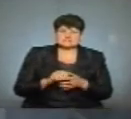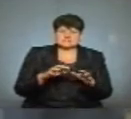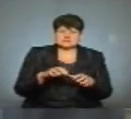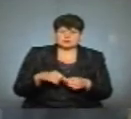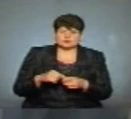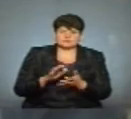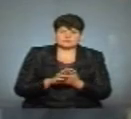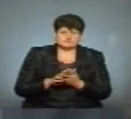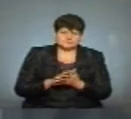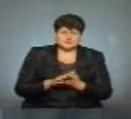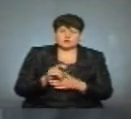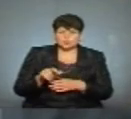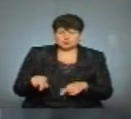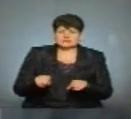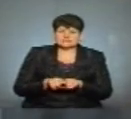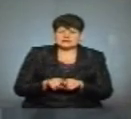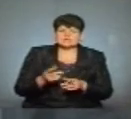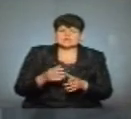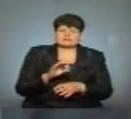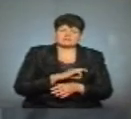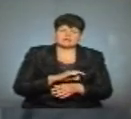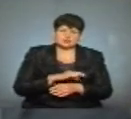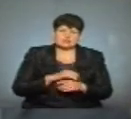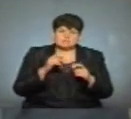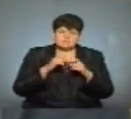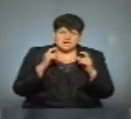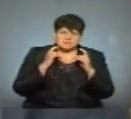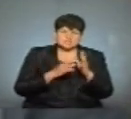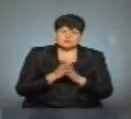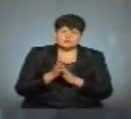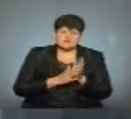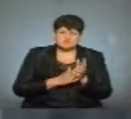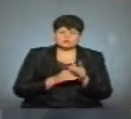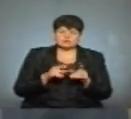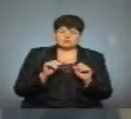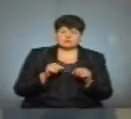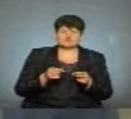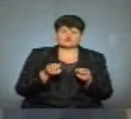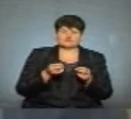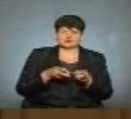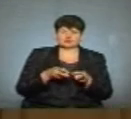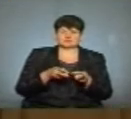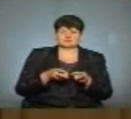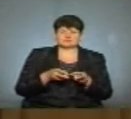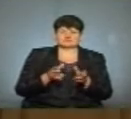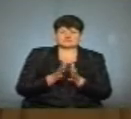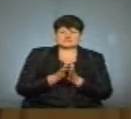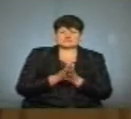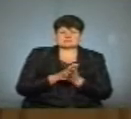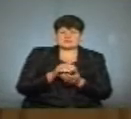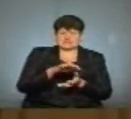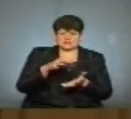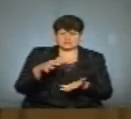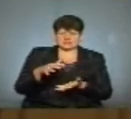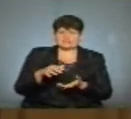відходів. Люди, теж, які використали маски і рукавиці, вони можуть викинути ось такі смітнички, де